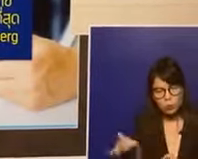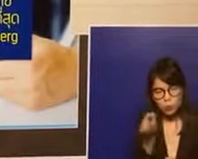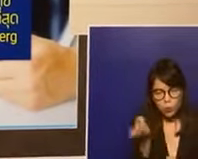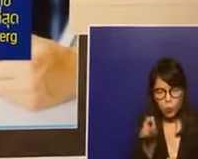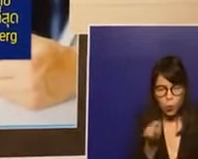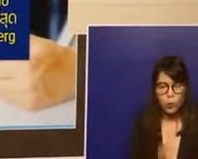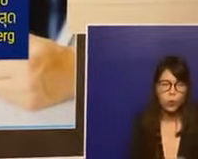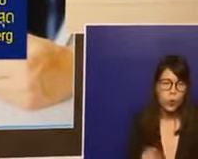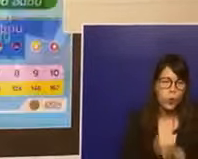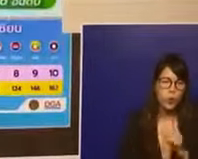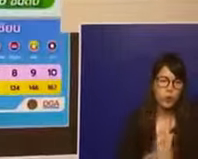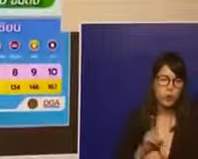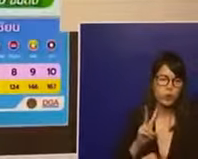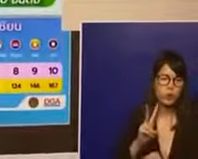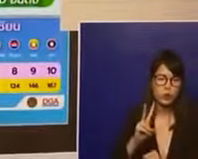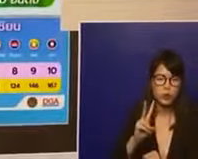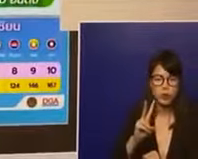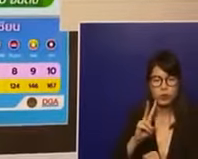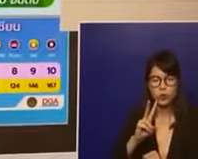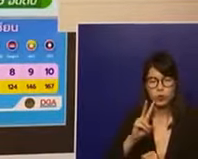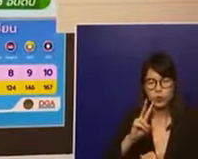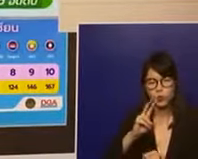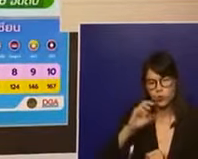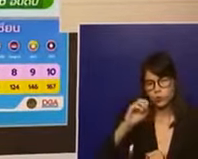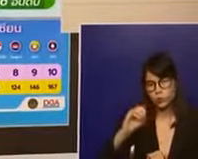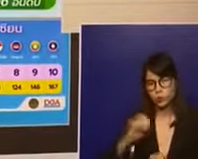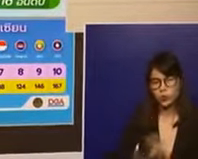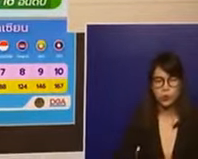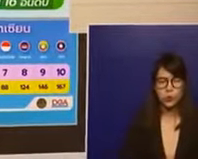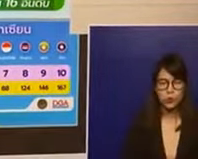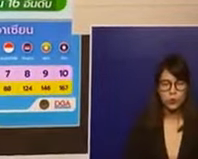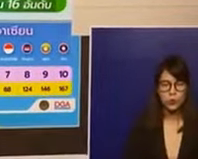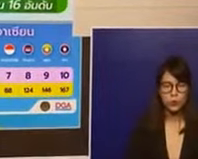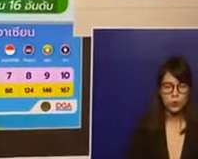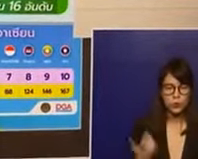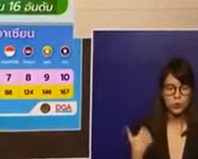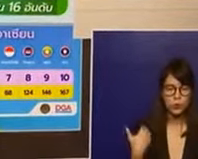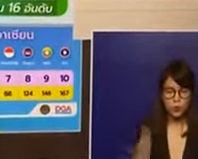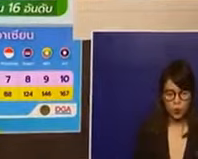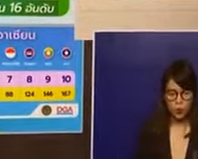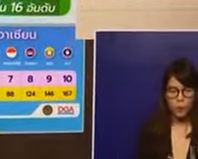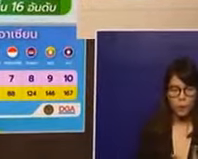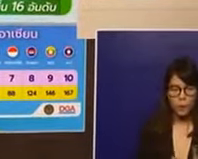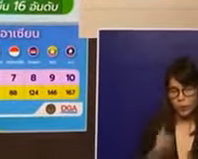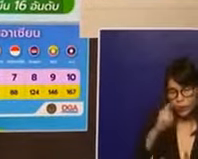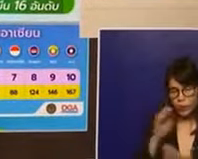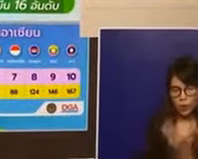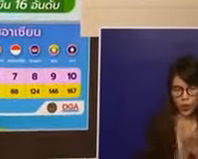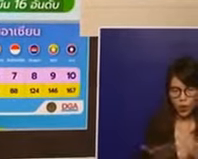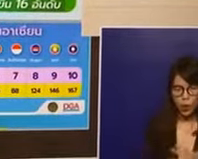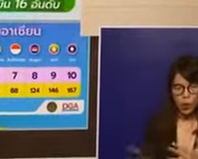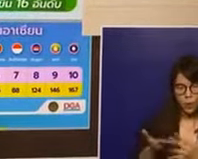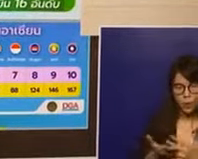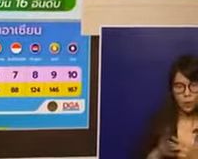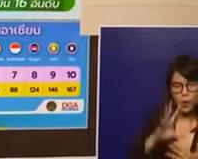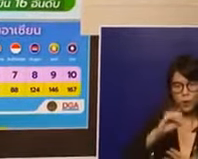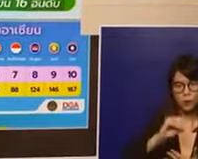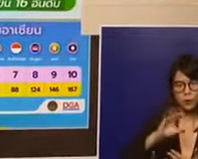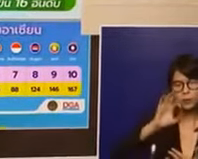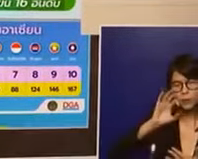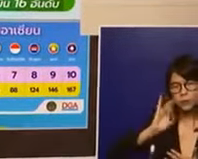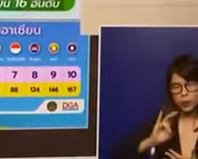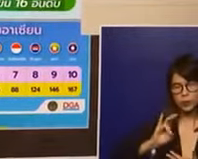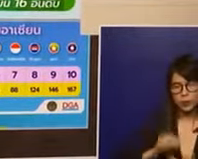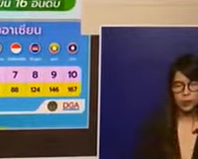ดัชนีรัฐบาลอิเล็กทรอนิกส์สหประชาชาติปี63อันดับของไทยดีขึ้นมาอยู่ที่อันดับ57ของโลกและเป็นอันดับ3ของอา